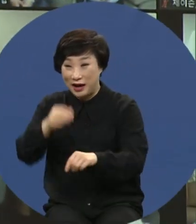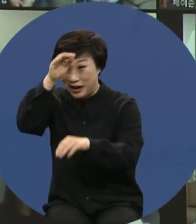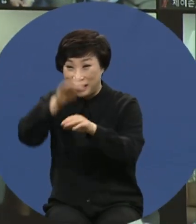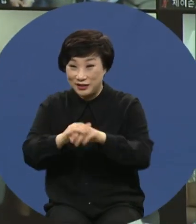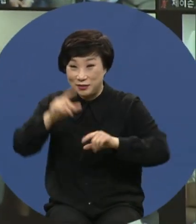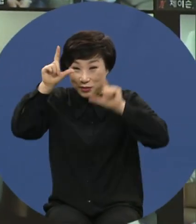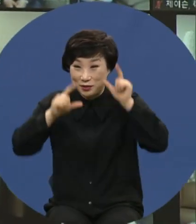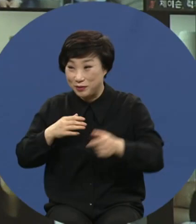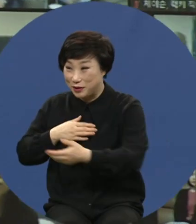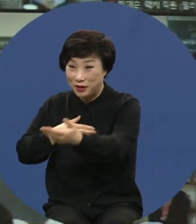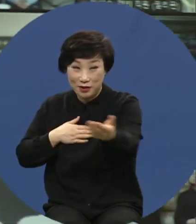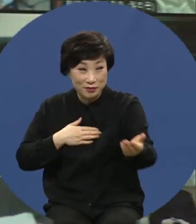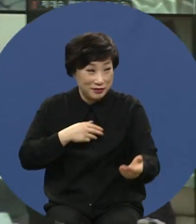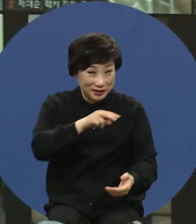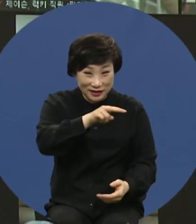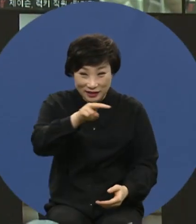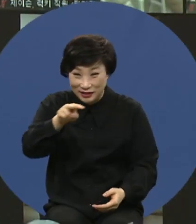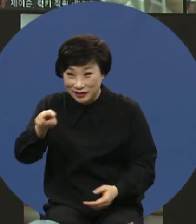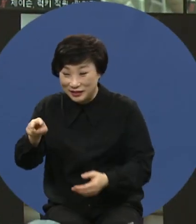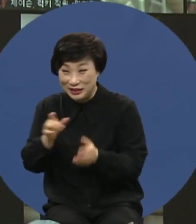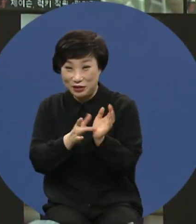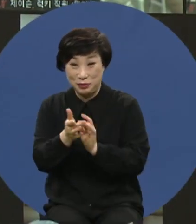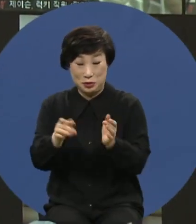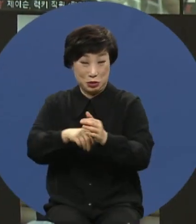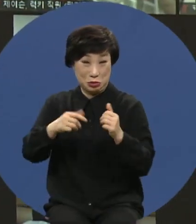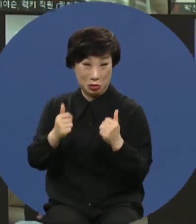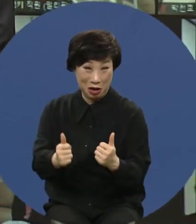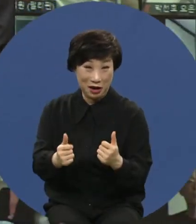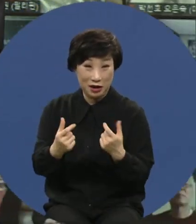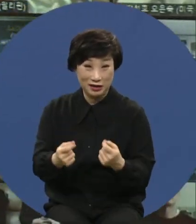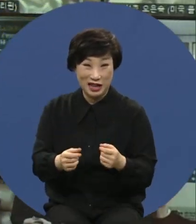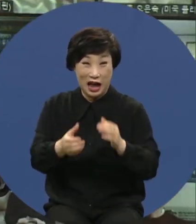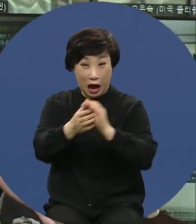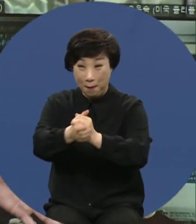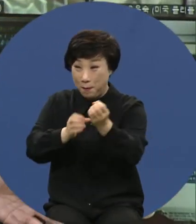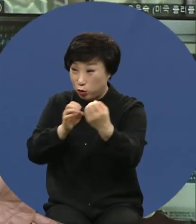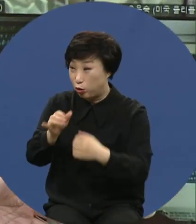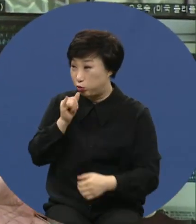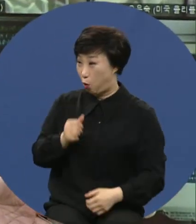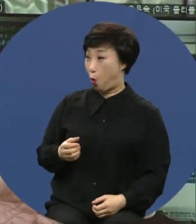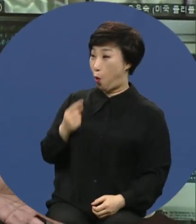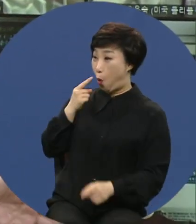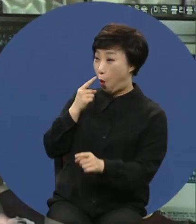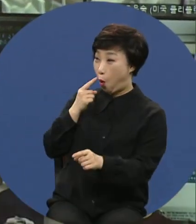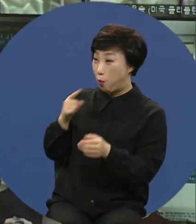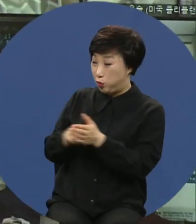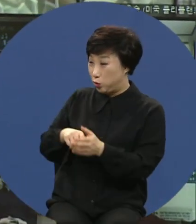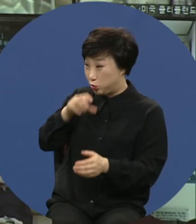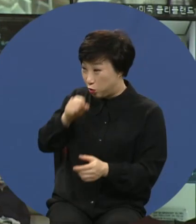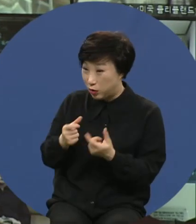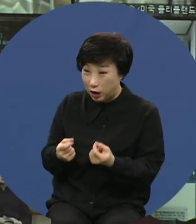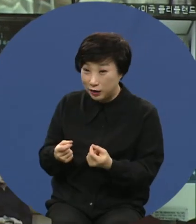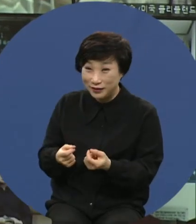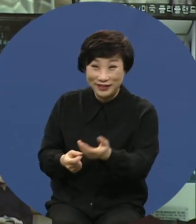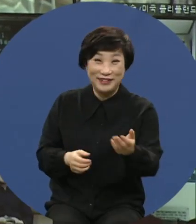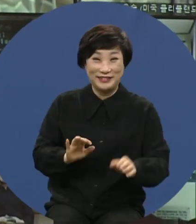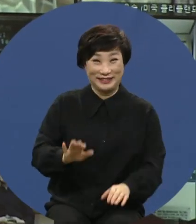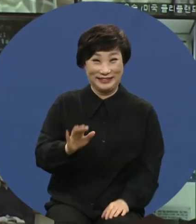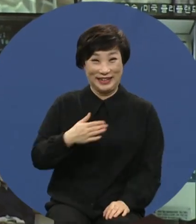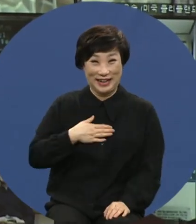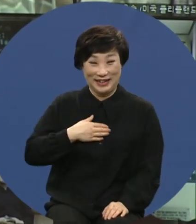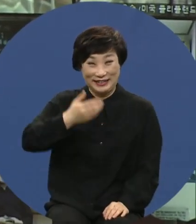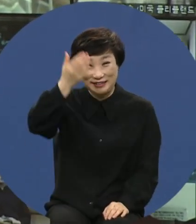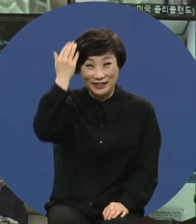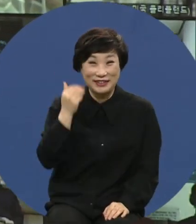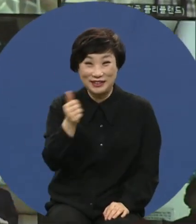보니까 다 예수 잘 믿는 사람 같아. 아멘을 하고 보니까 굉장히 잘 믿는 사람 같아. 예, 그전에